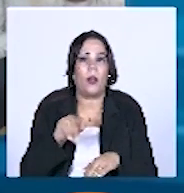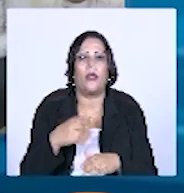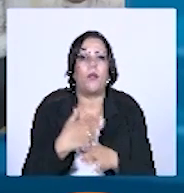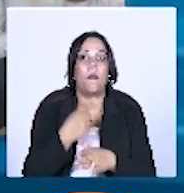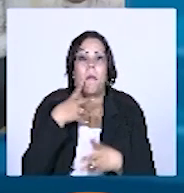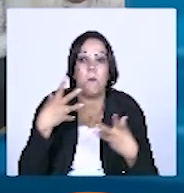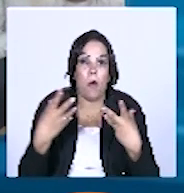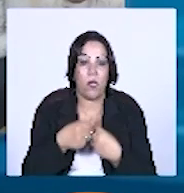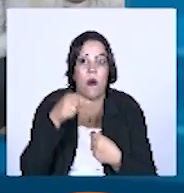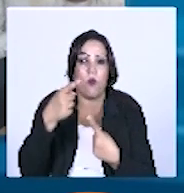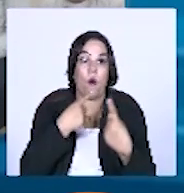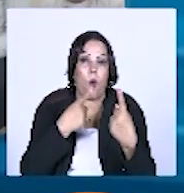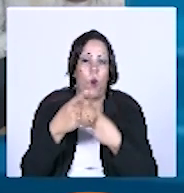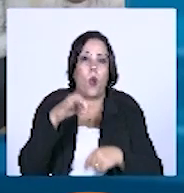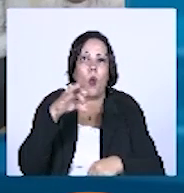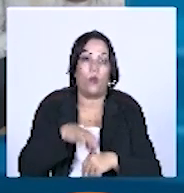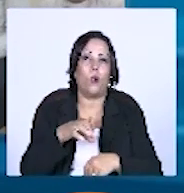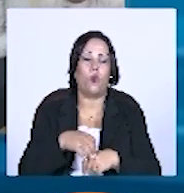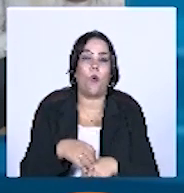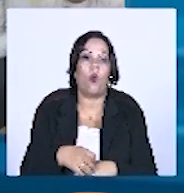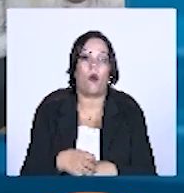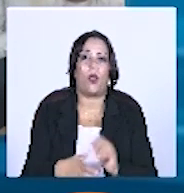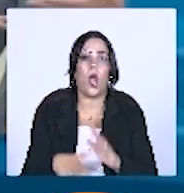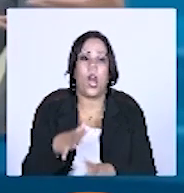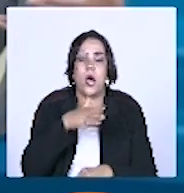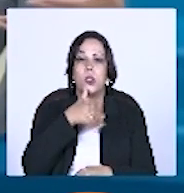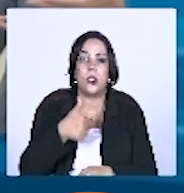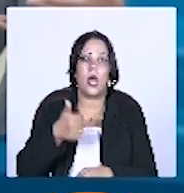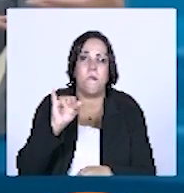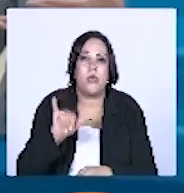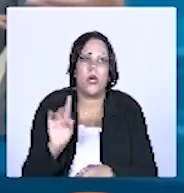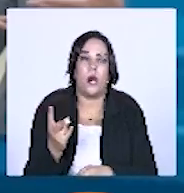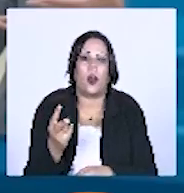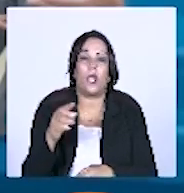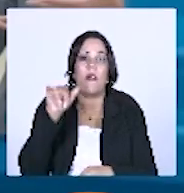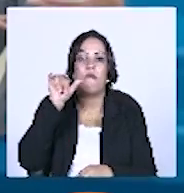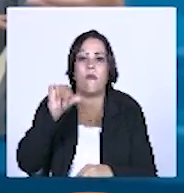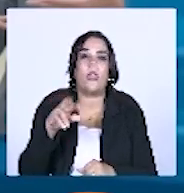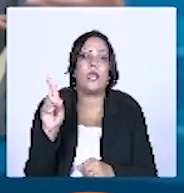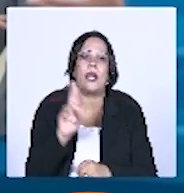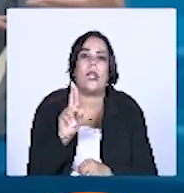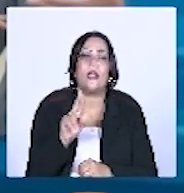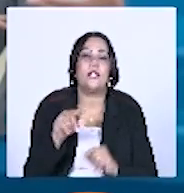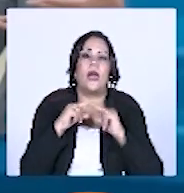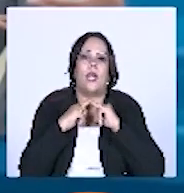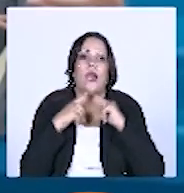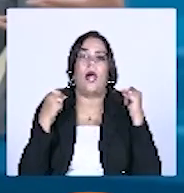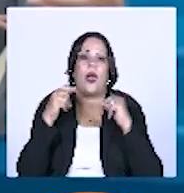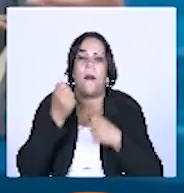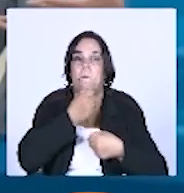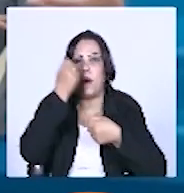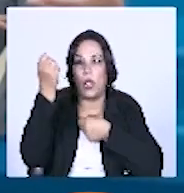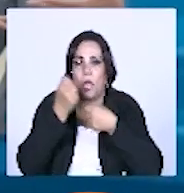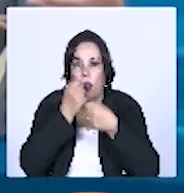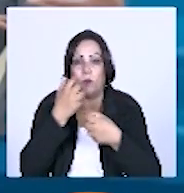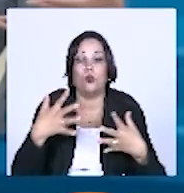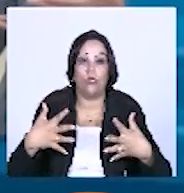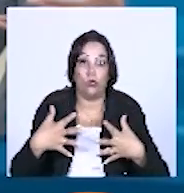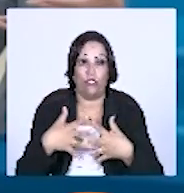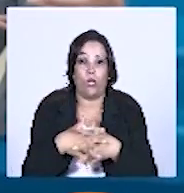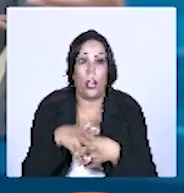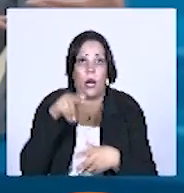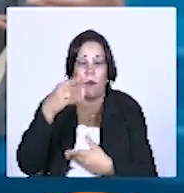كان معنا في الحوار الدكتور القص امير صادق من الكنيسه الانجليه في المنيا شارك